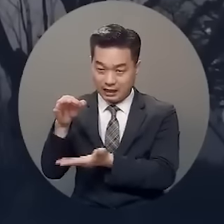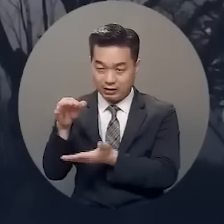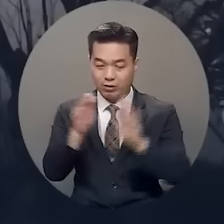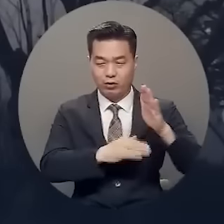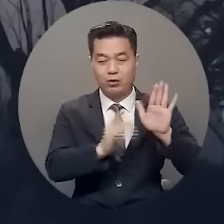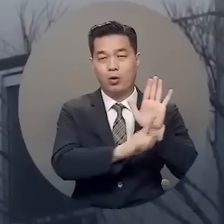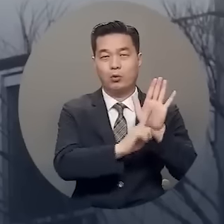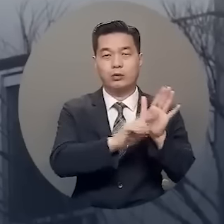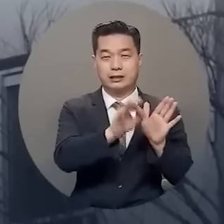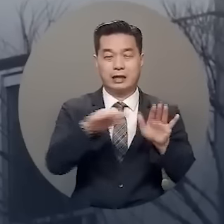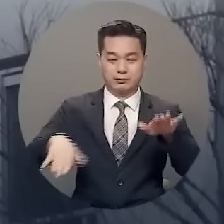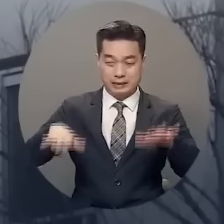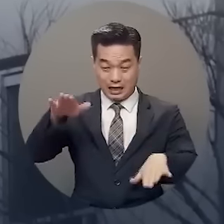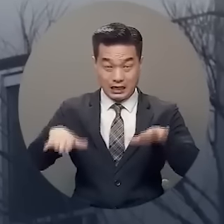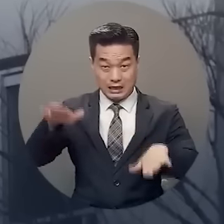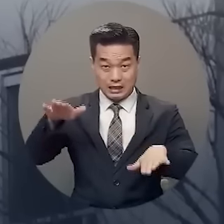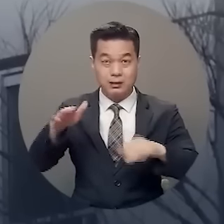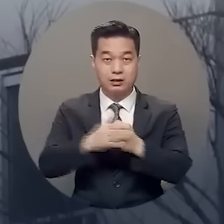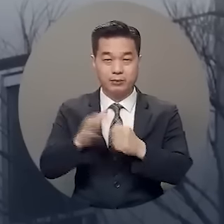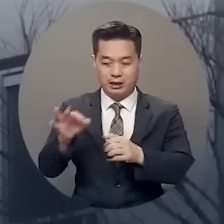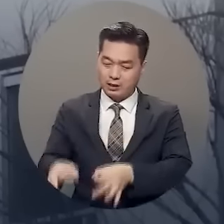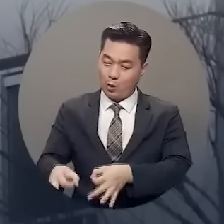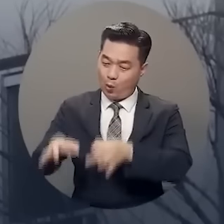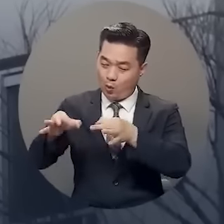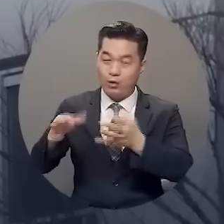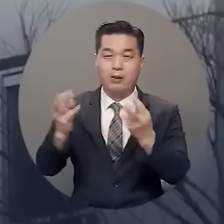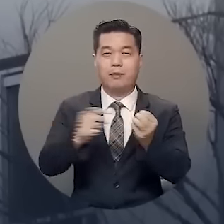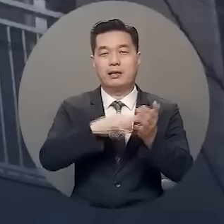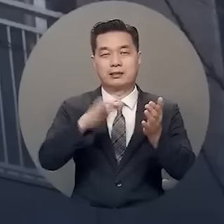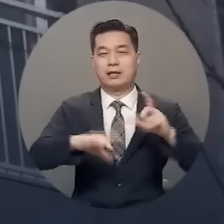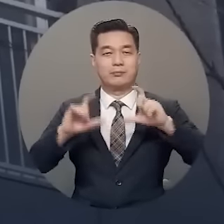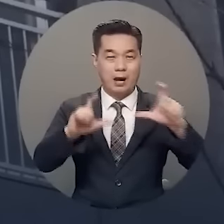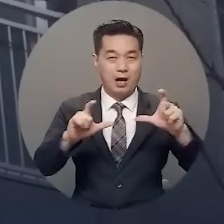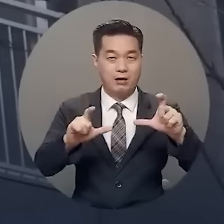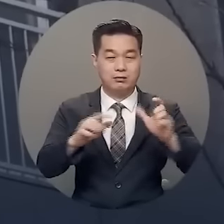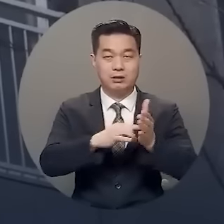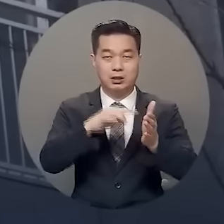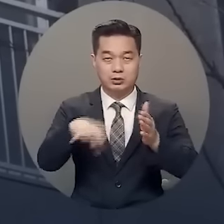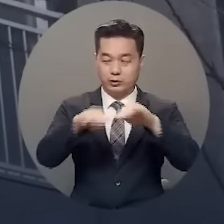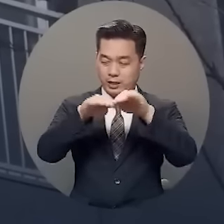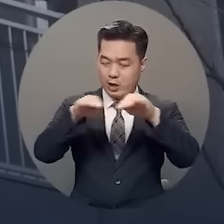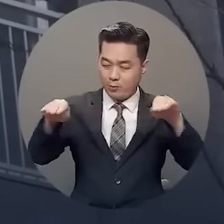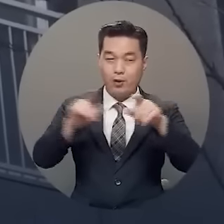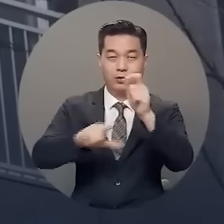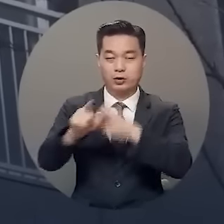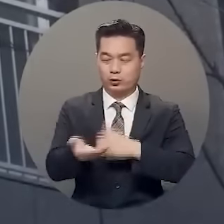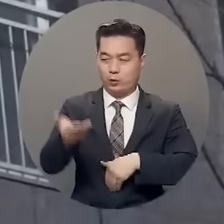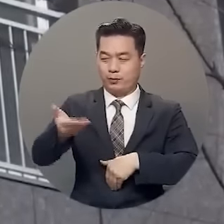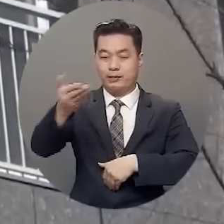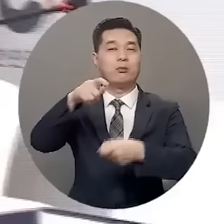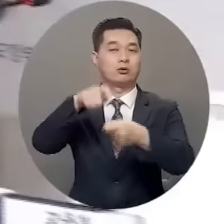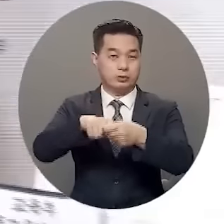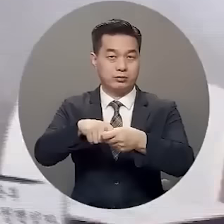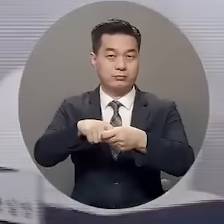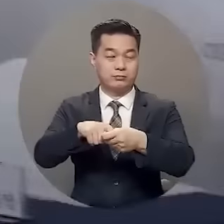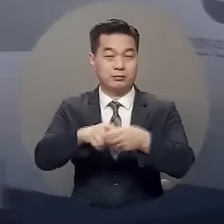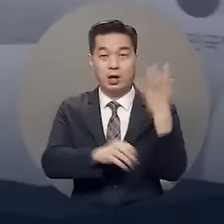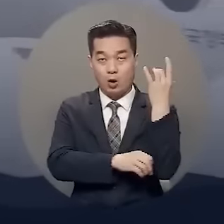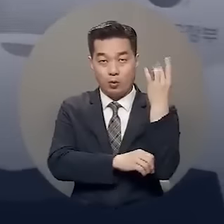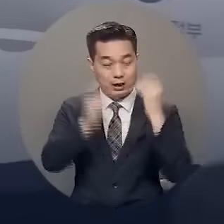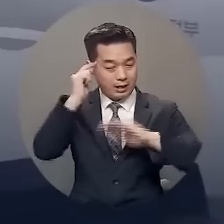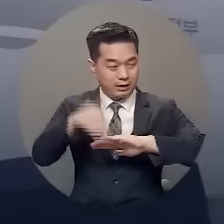줄여 가격이 오른만큼 많은 세금을 부과하는 조세 정이 조세 형평성을 강화한다는 취지였습니다 당초